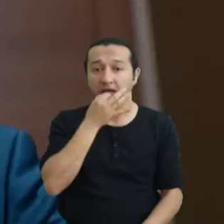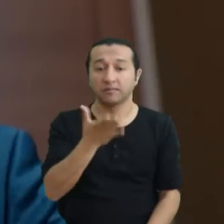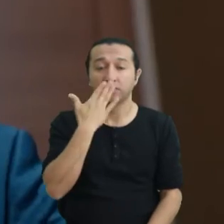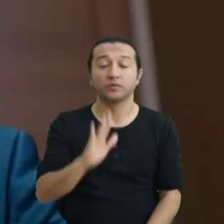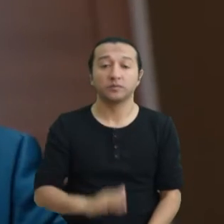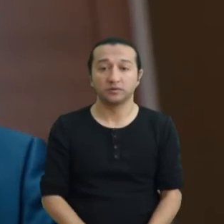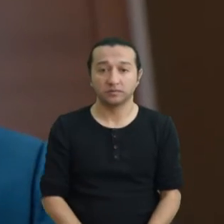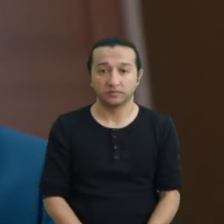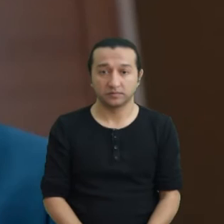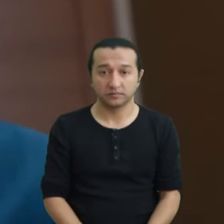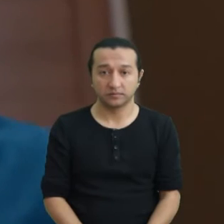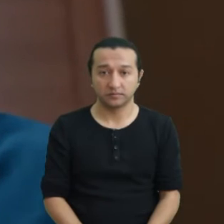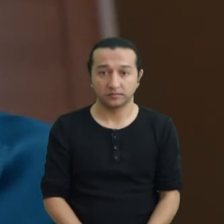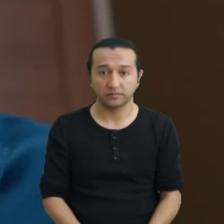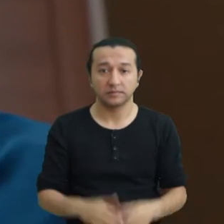mu?